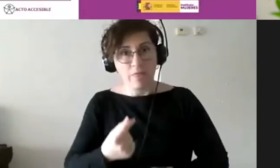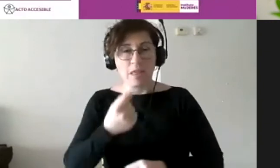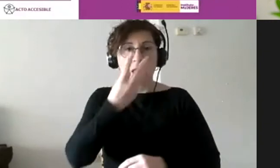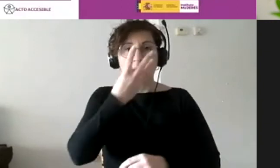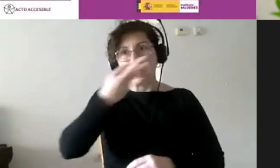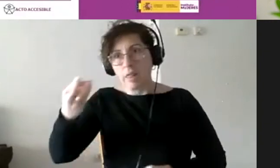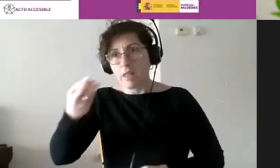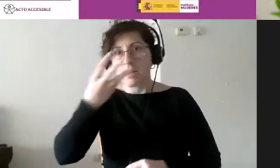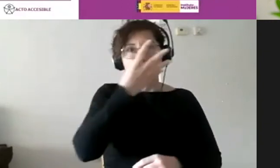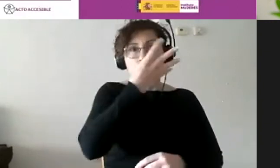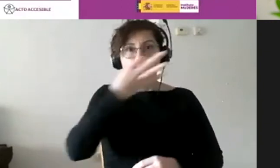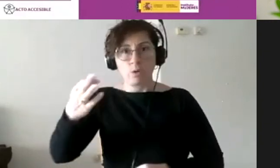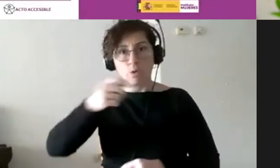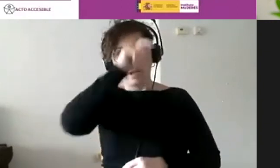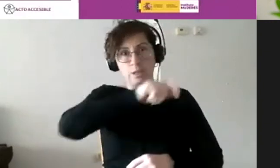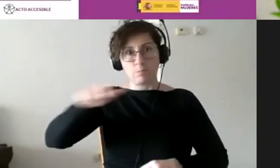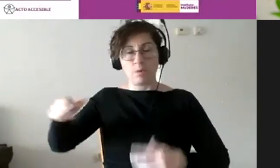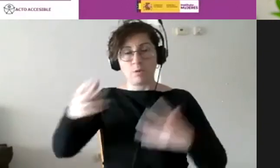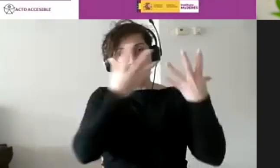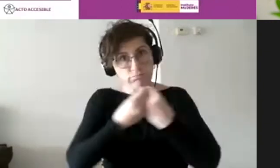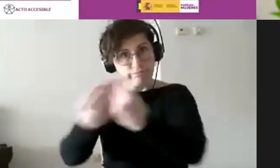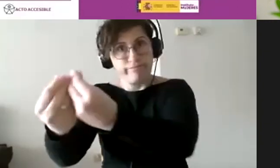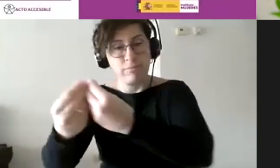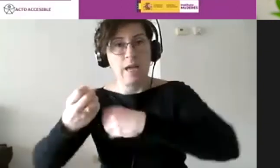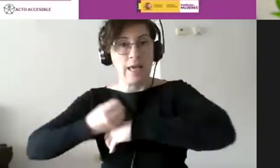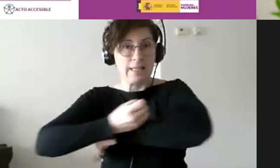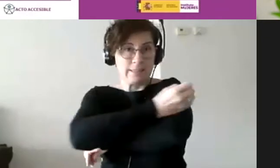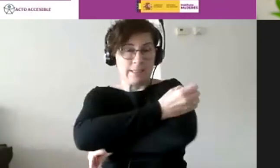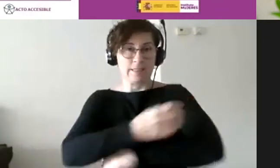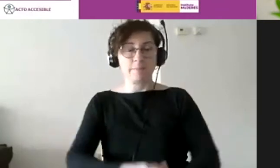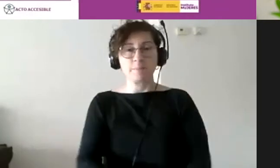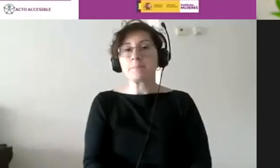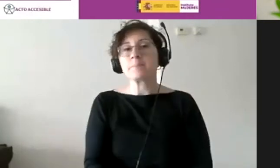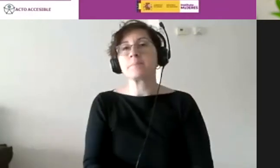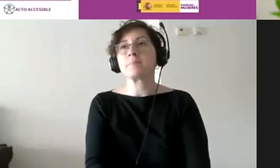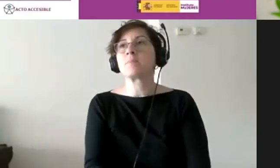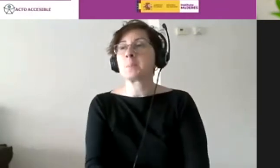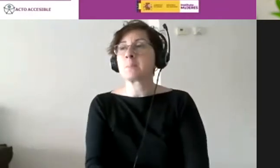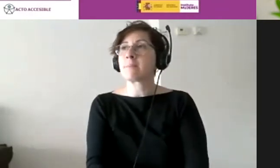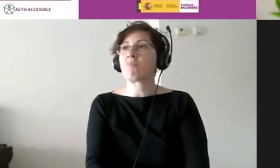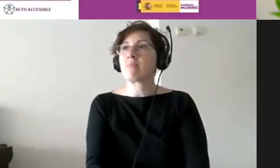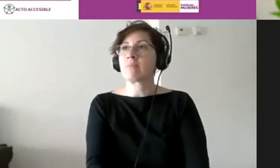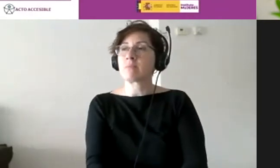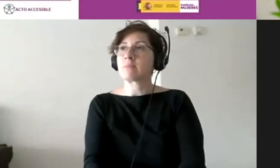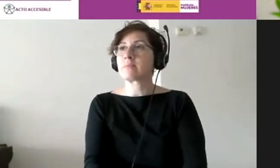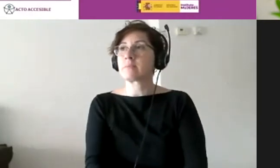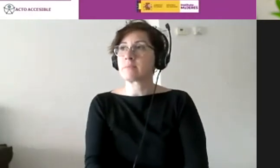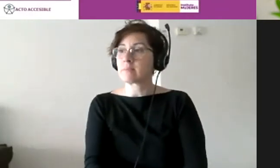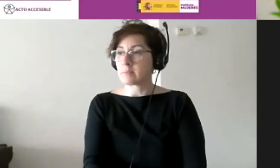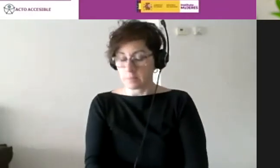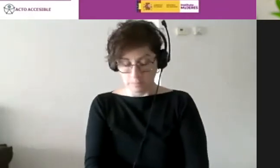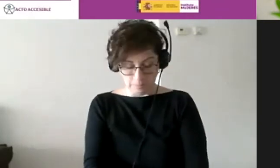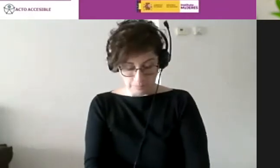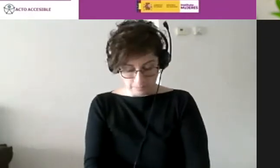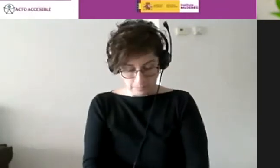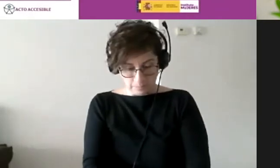Тогда вроде как мы везли очень большое количество людей. На сегодняшний день мы не можем